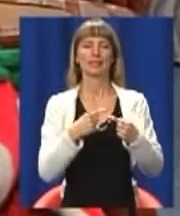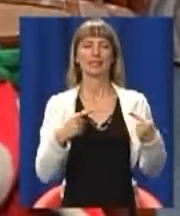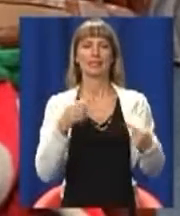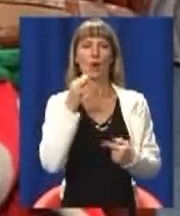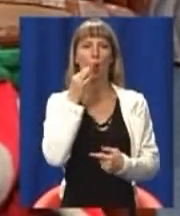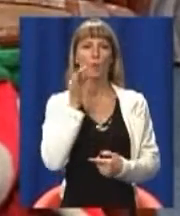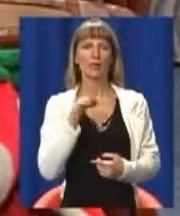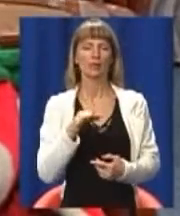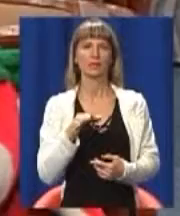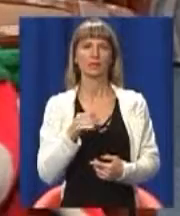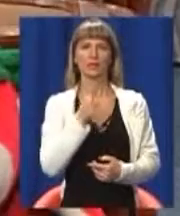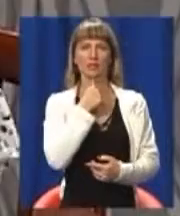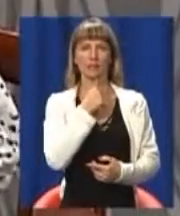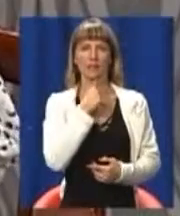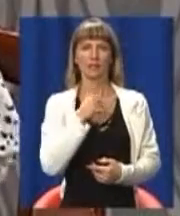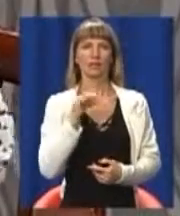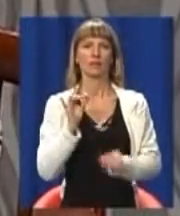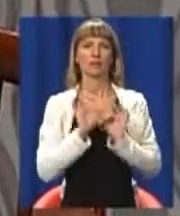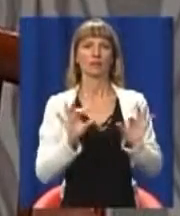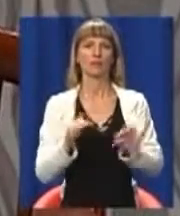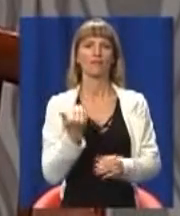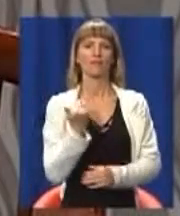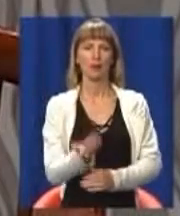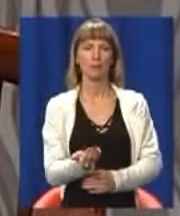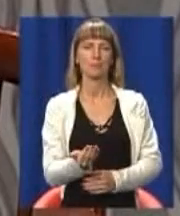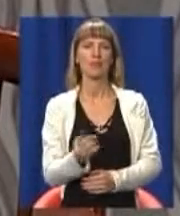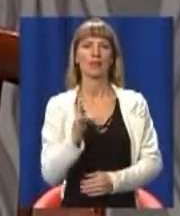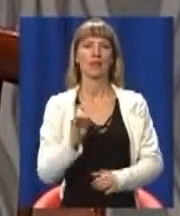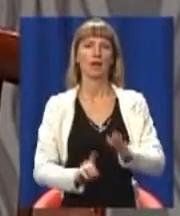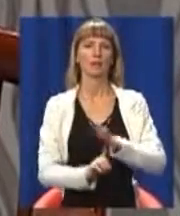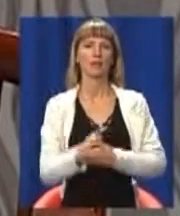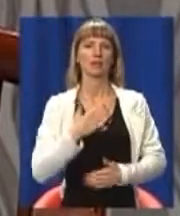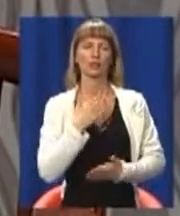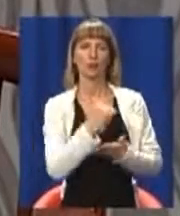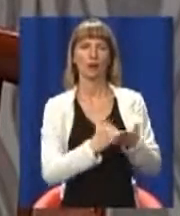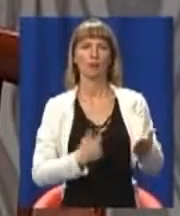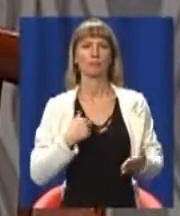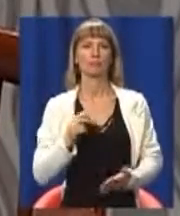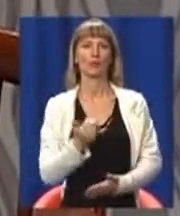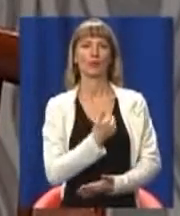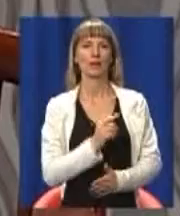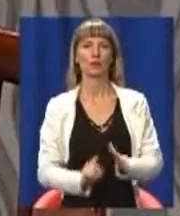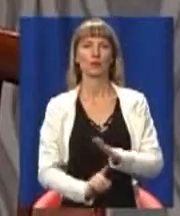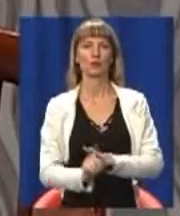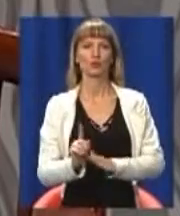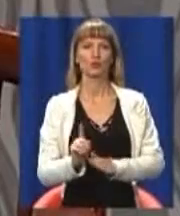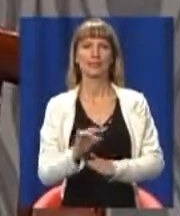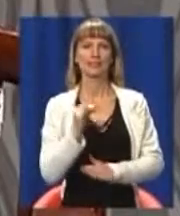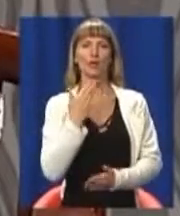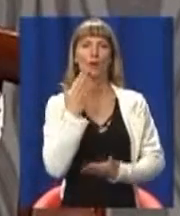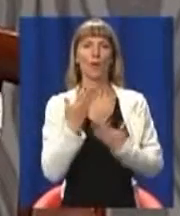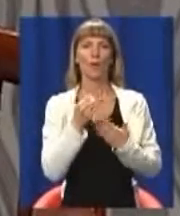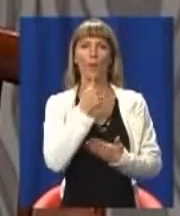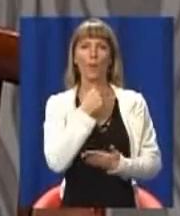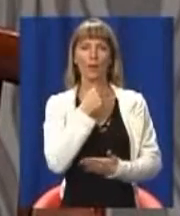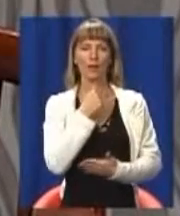опити. Ну і цікаві факти розповідаємо вам, звичайно. На початку нашої передачі ми би хотіли почати з опитів, до того ж